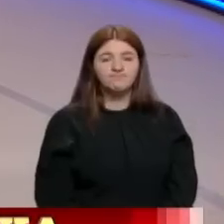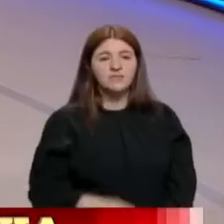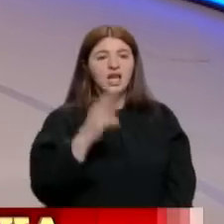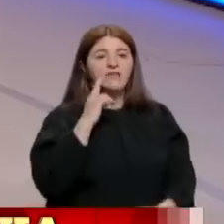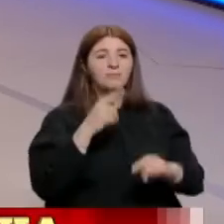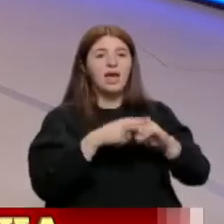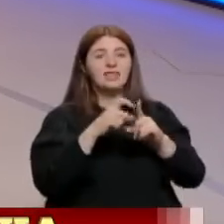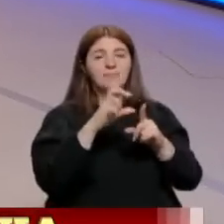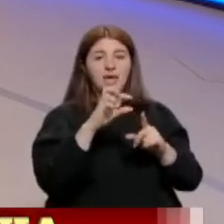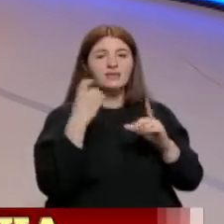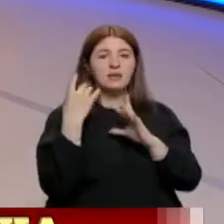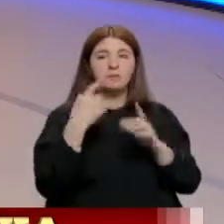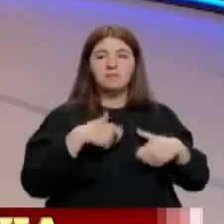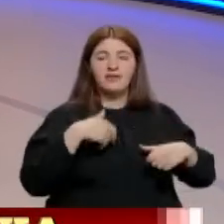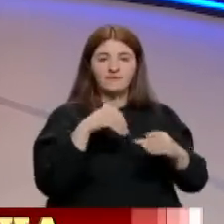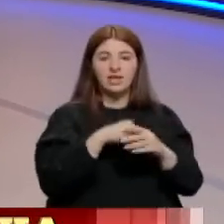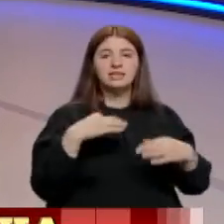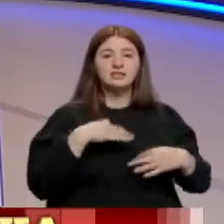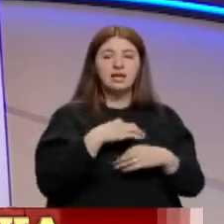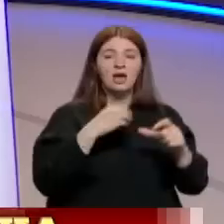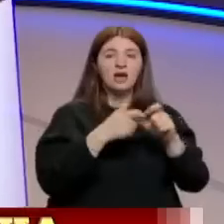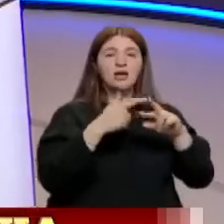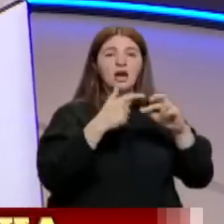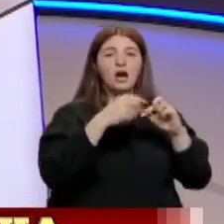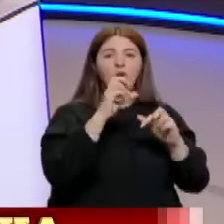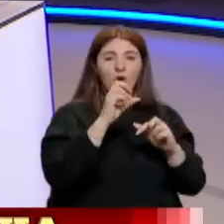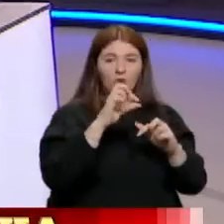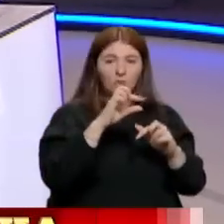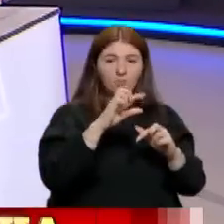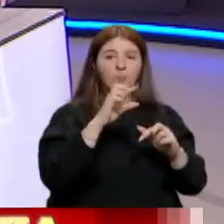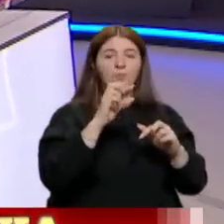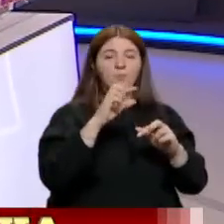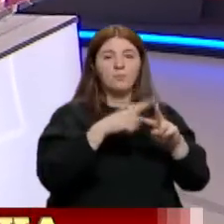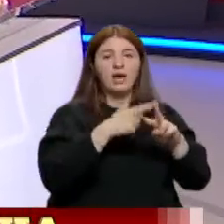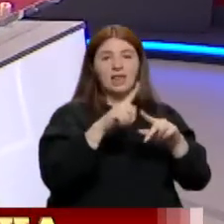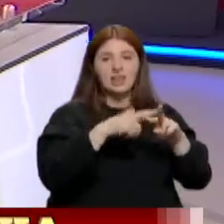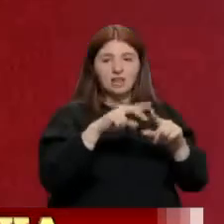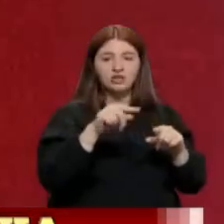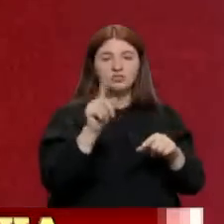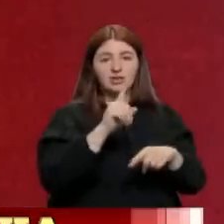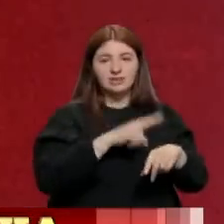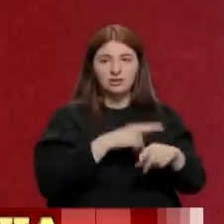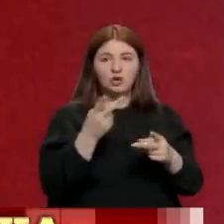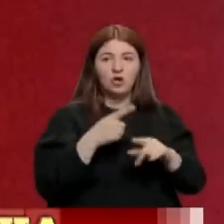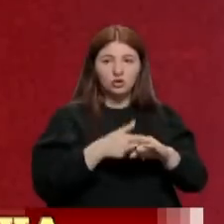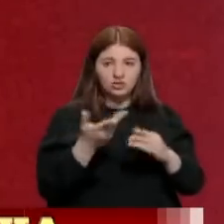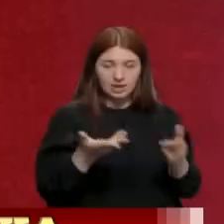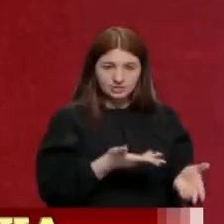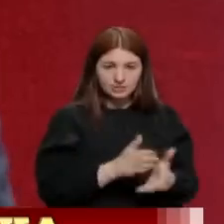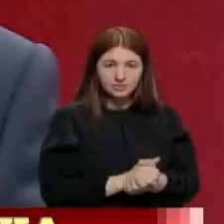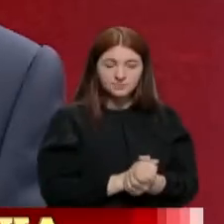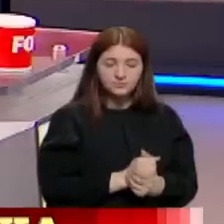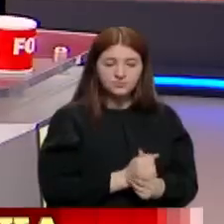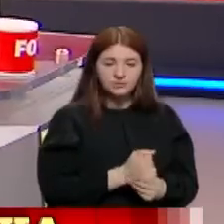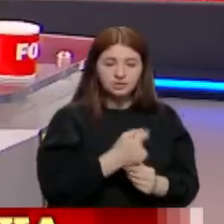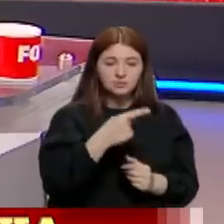Efendim HDP Diyarbakır Milletvekili Sayın Garo Paylan şu anda Çalar Saat'te. Günaydın, hoş günaydın. Geldiniz.